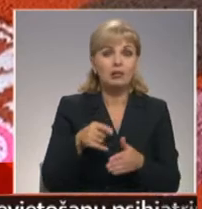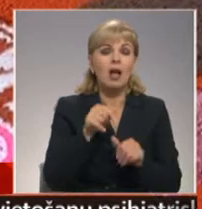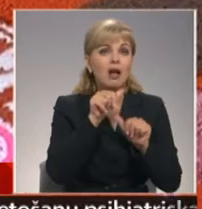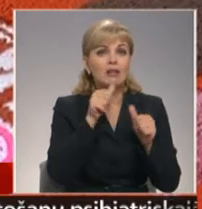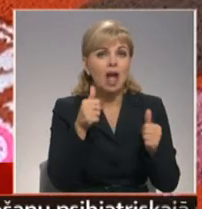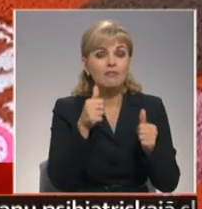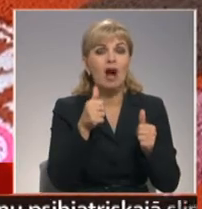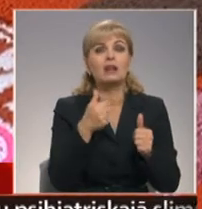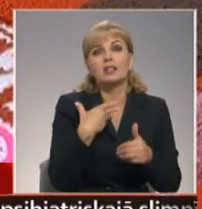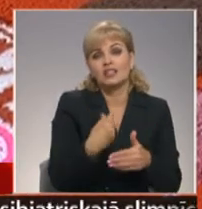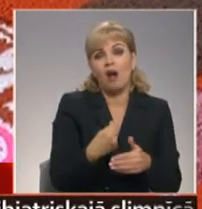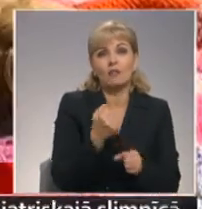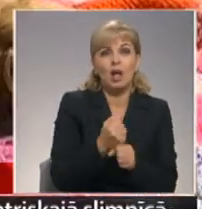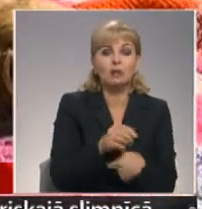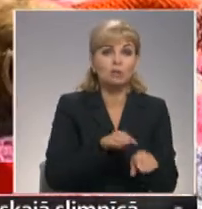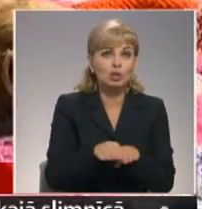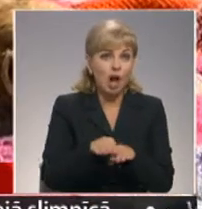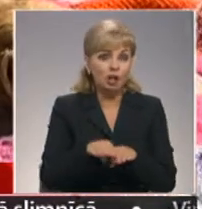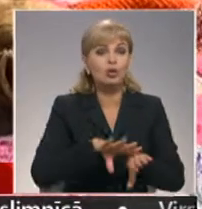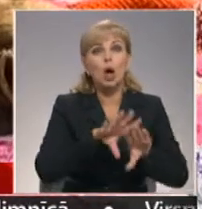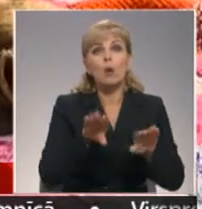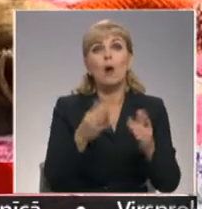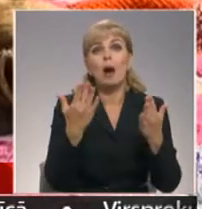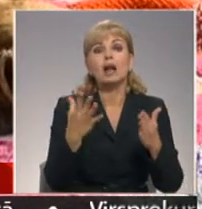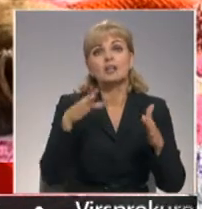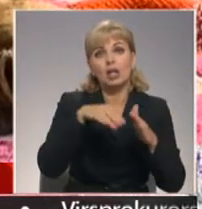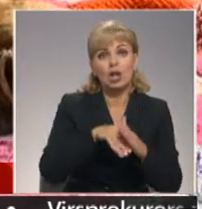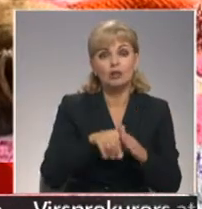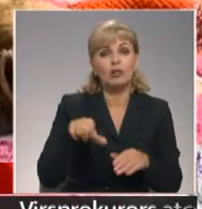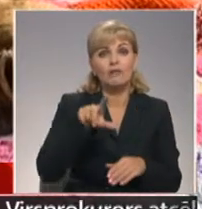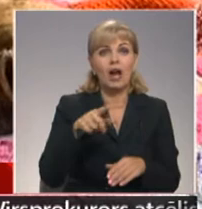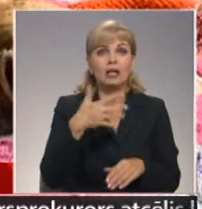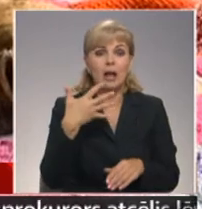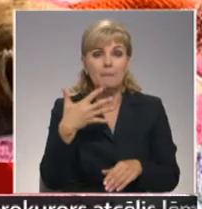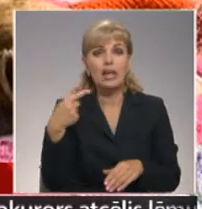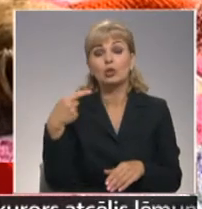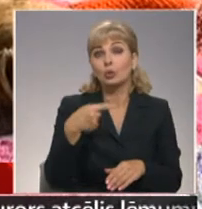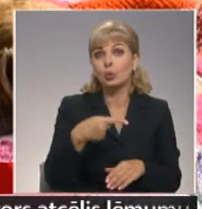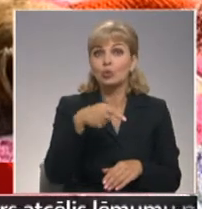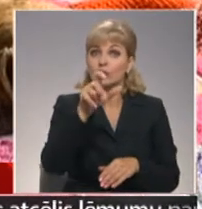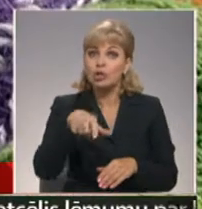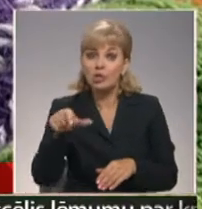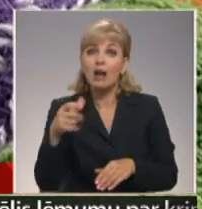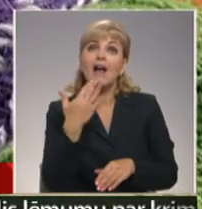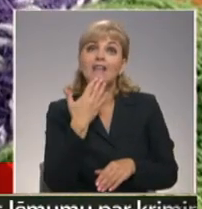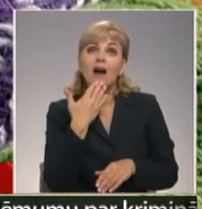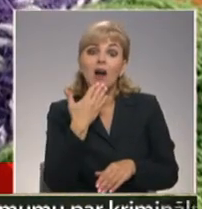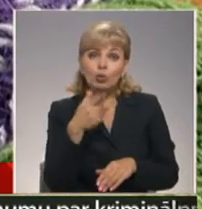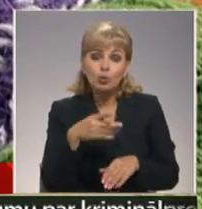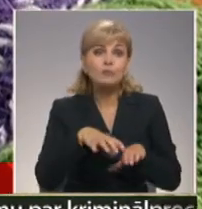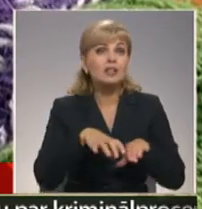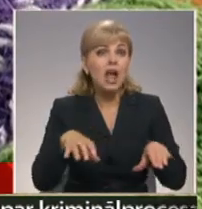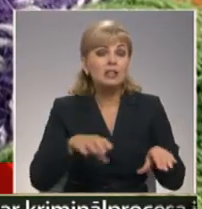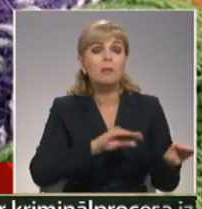ko savu darbu salīdzināt. Bet kopumā pašlaik akcijā esot iesaistījušies vairāk nekā 5000 cilvēku. Datums, kad musturdeķis tiks klāts